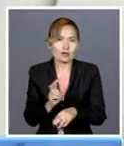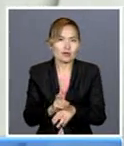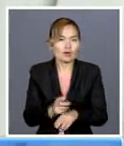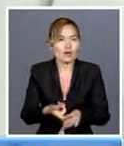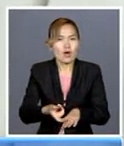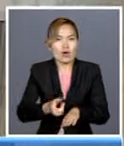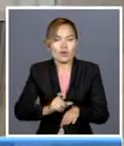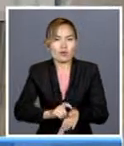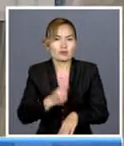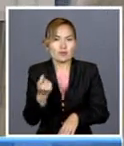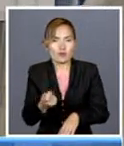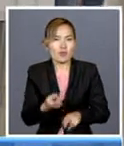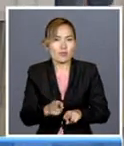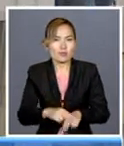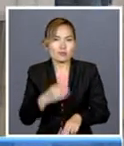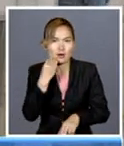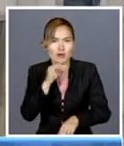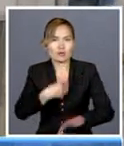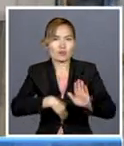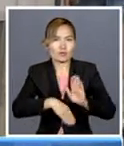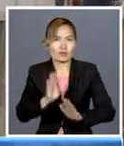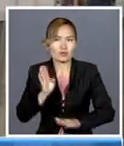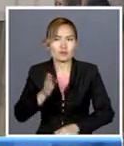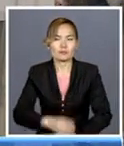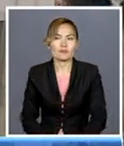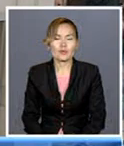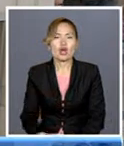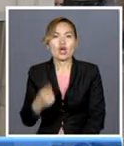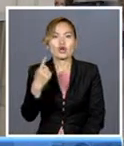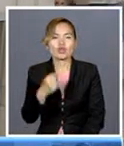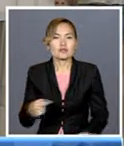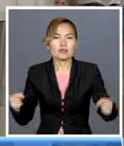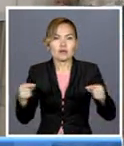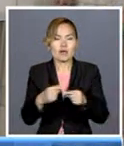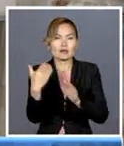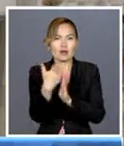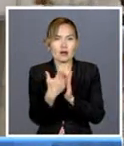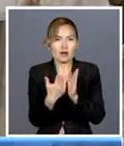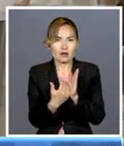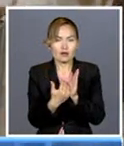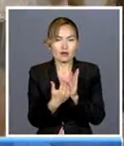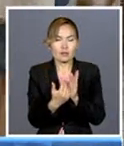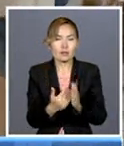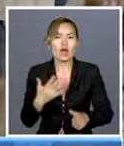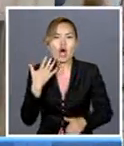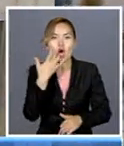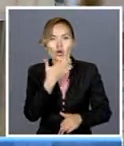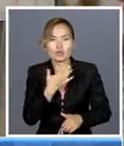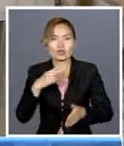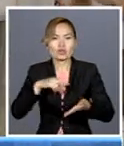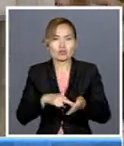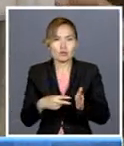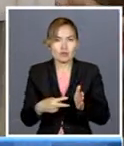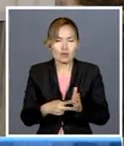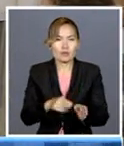жақсарады. Елбасының жолдауын 100 нақты қадам, ұлттық план, ұлттық жоспар соны жүзеге асыруда